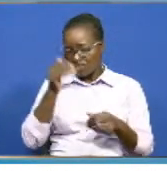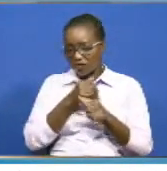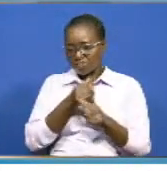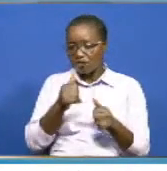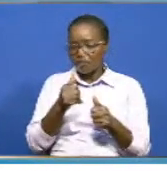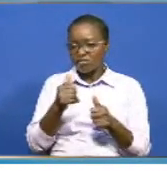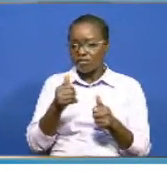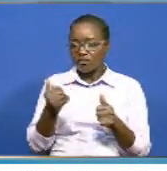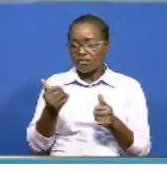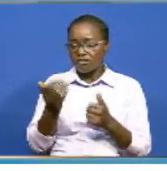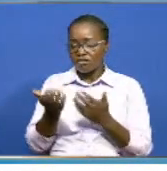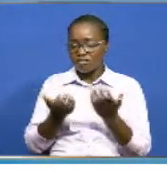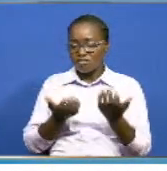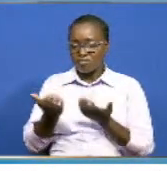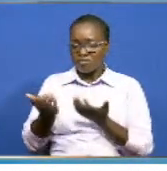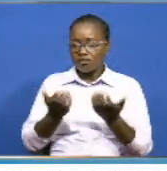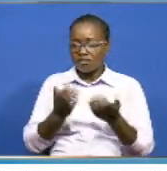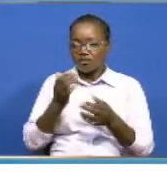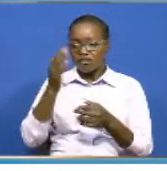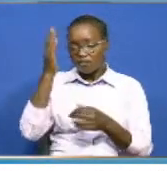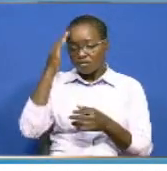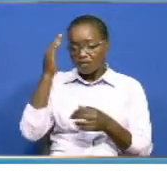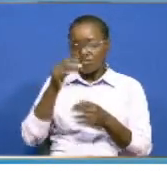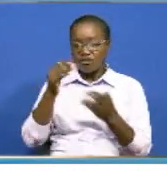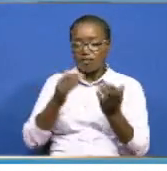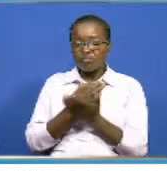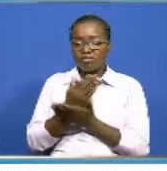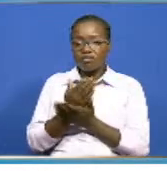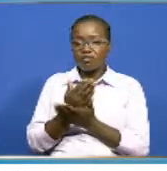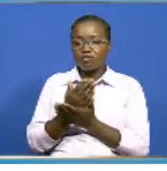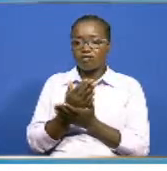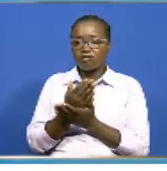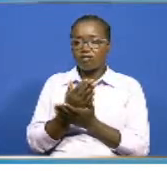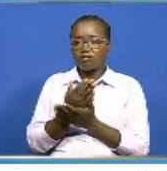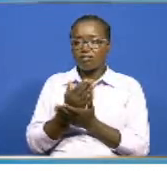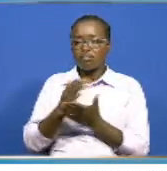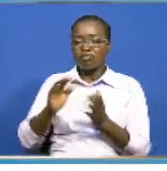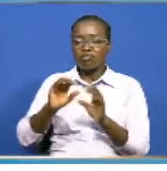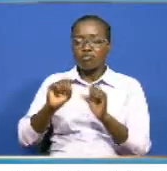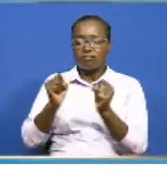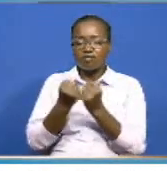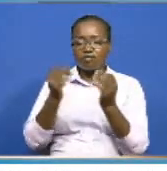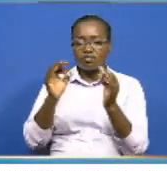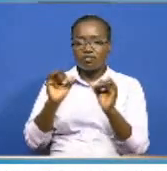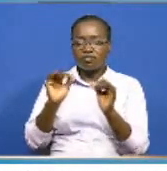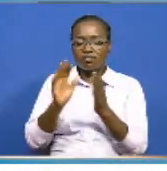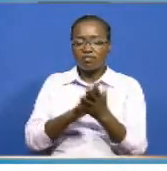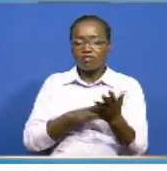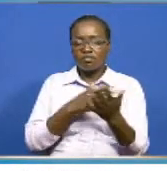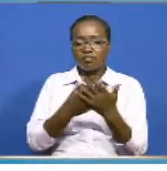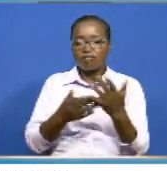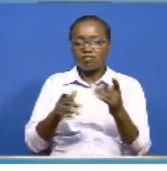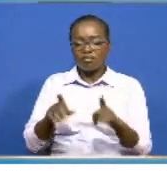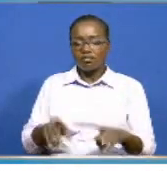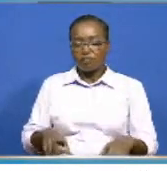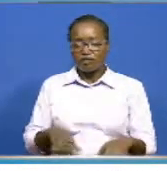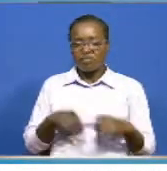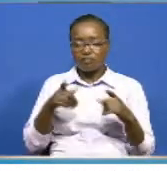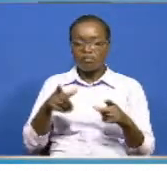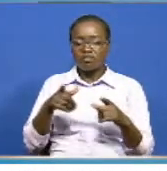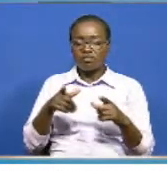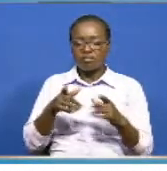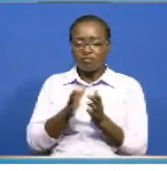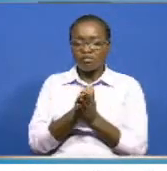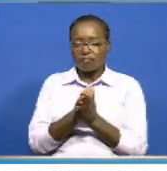wakifanya visanga kupitia kwenye mitandao ya kijamii, kisha watoto wanapoona pale wanajua maisha yanastahili kuwa hivyo hivyo, basi wanaiga mfano ule